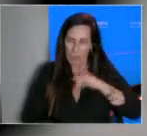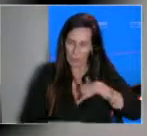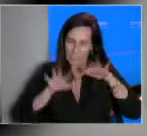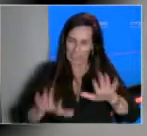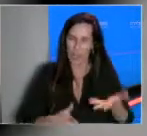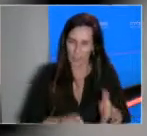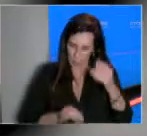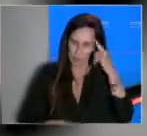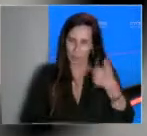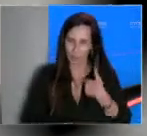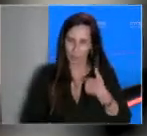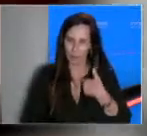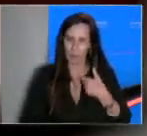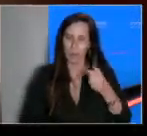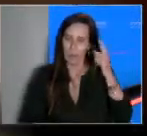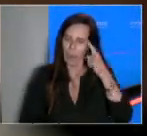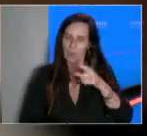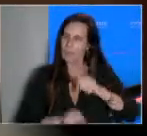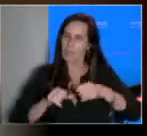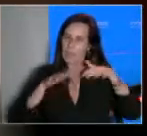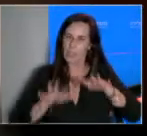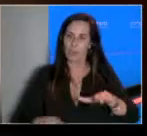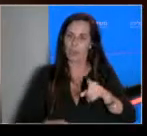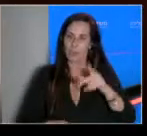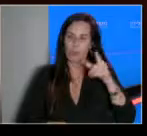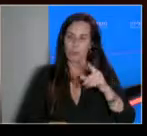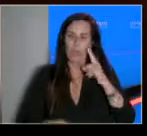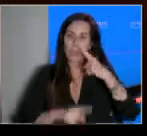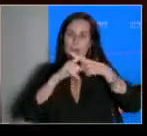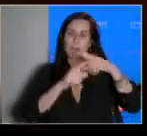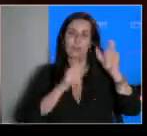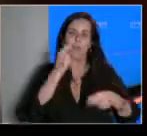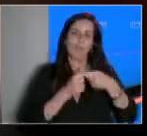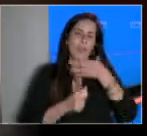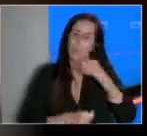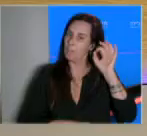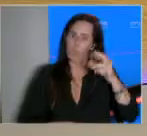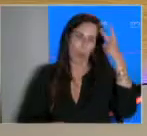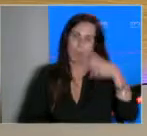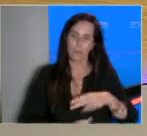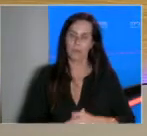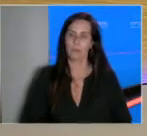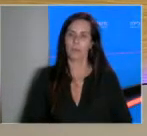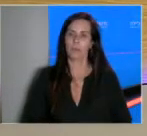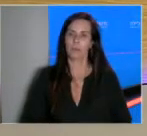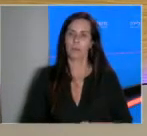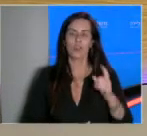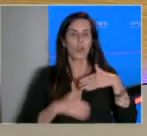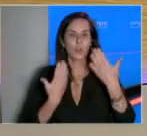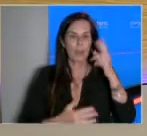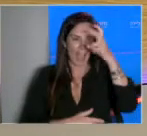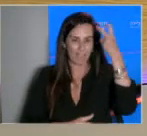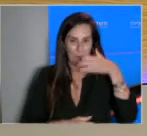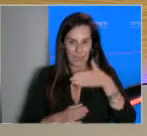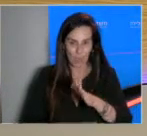רחבה. אני חושבת שאתה לא מבין שאתם מתנגדים לגזענות, אתם באמת לא מבינים את זה. אתם עכשיו אומרים שאתם מסמנים אנשים לפי צבע עור, אבל באמת לא מבין. כשלא נתנו